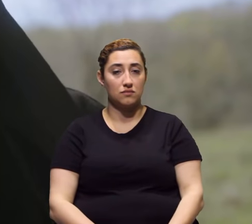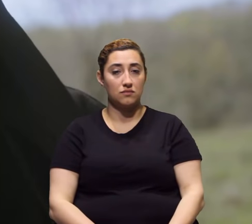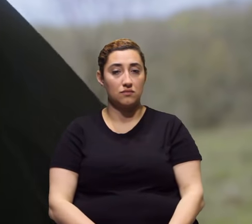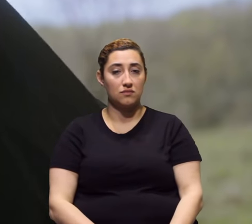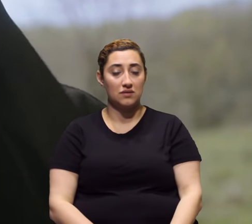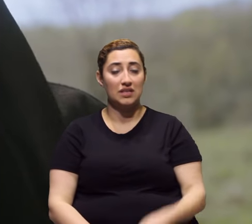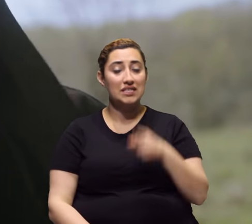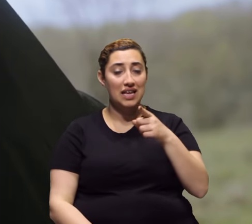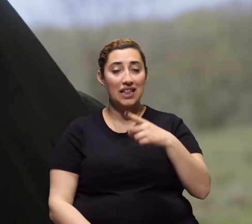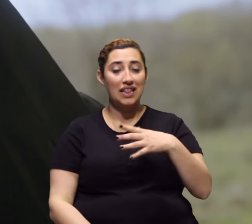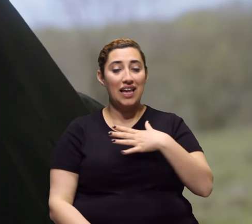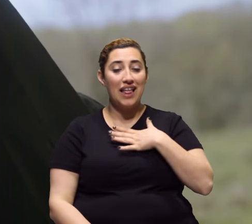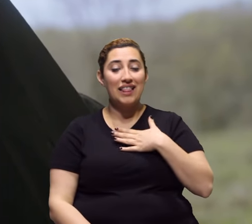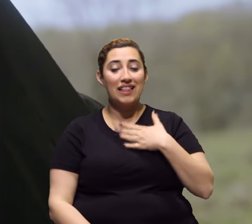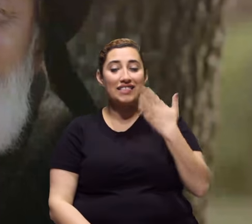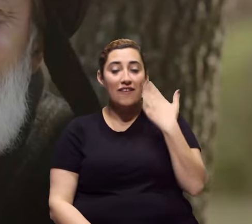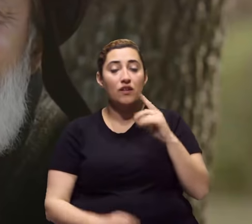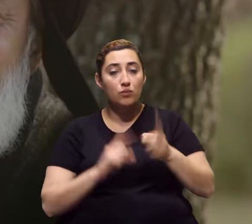Sen de bulasın Miraç.